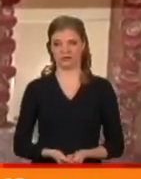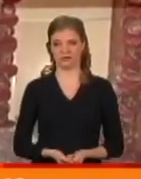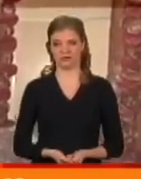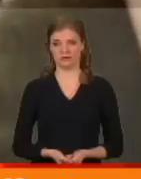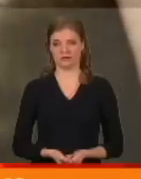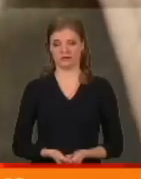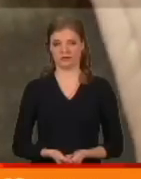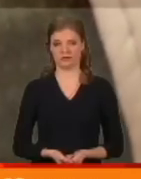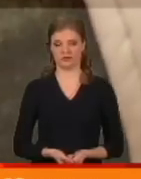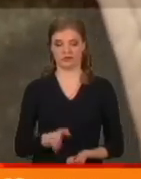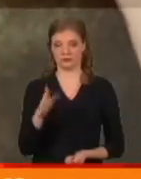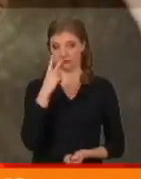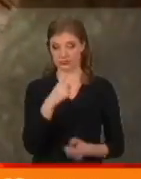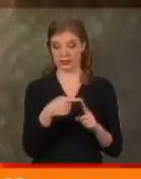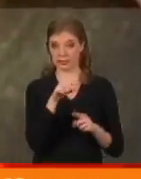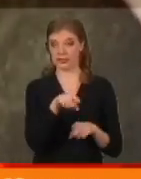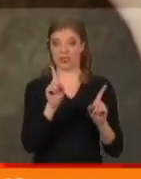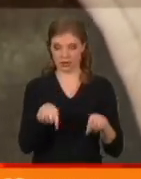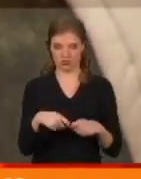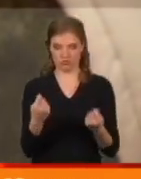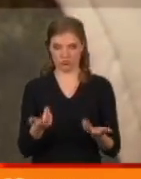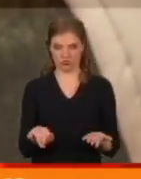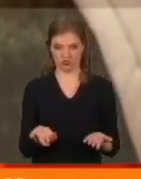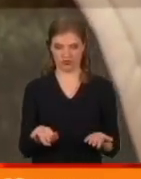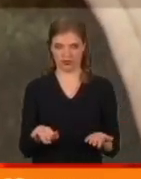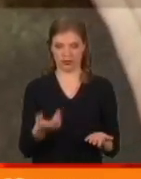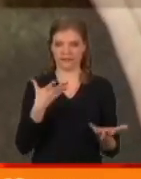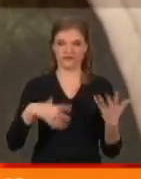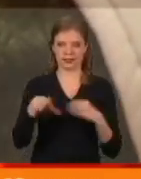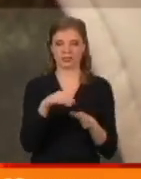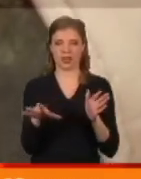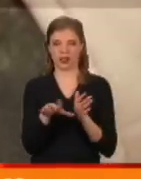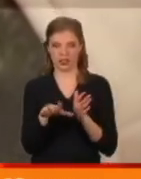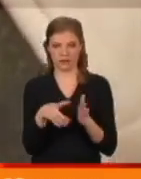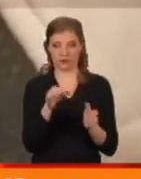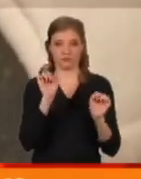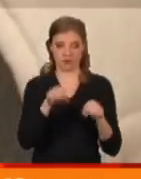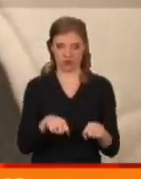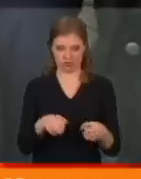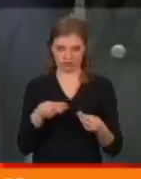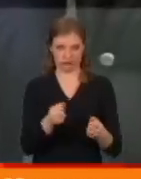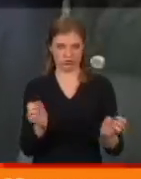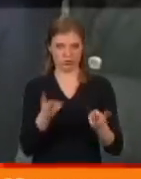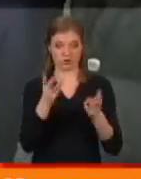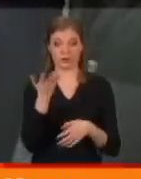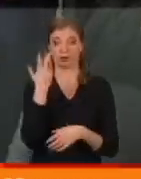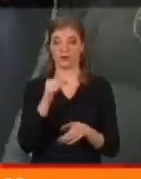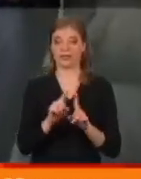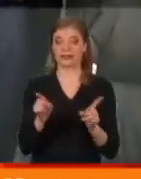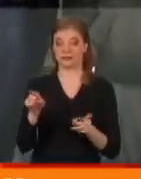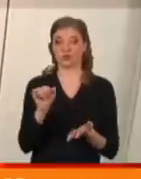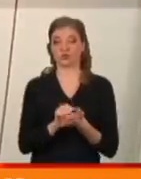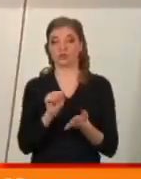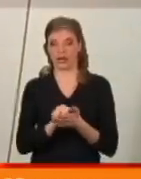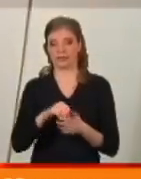І вони всі багато. Звертаю увагу, це також є порушення, бачите, вся електрика. Це може призвести до пожежі. Коли надзвичайники та